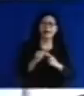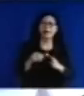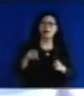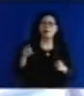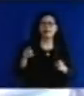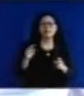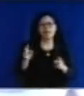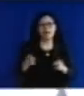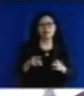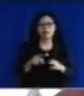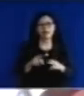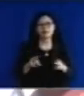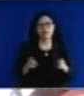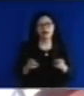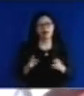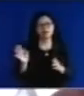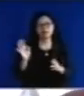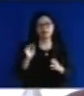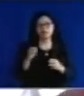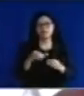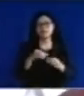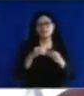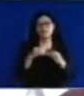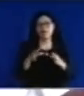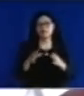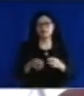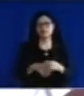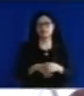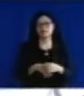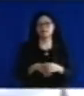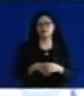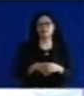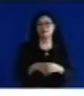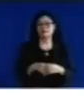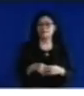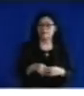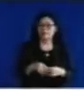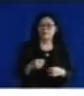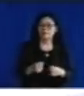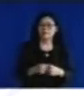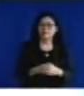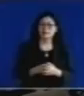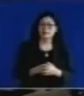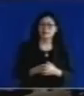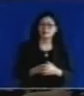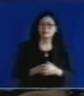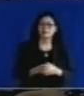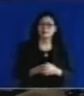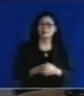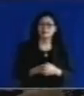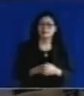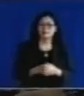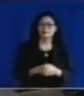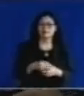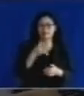pelaksanaan, outputnya tidak jelas. Outputnya tidak jelas. Ya, waktu Anda seperti habis. Waktu Anda